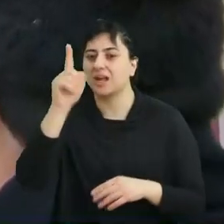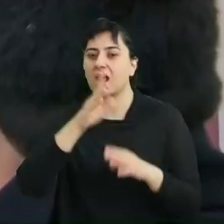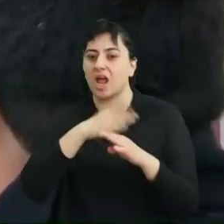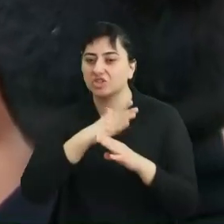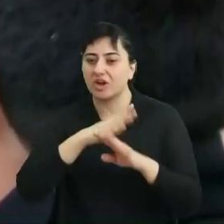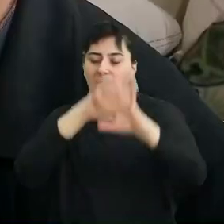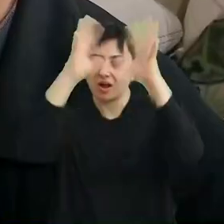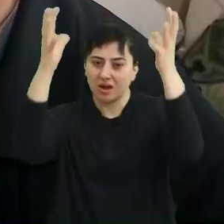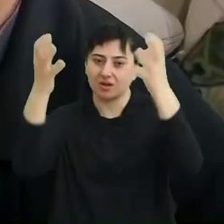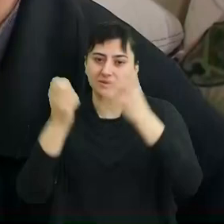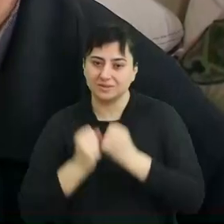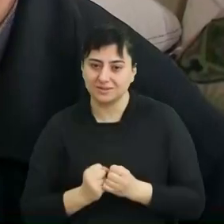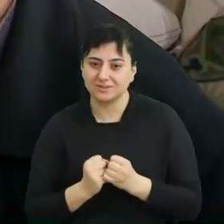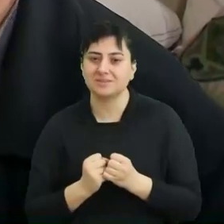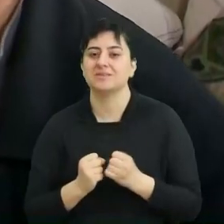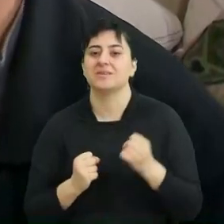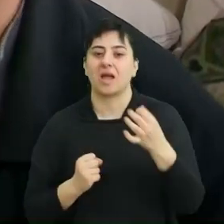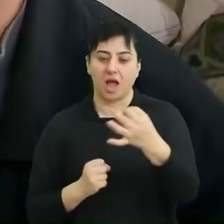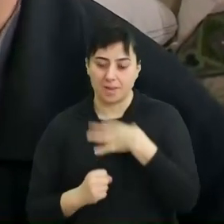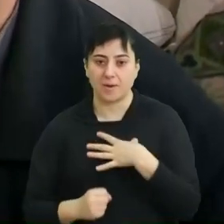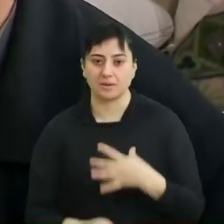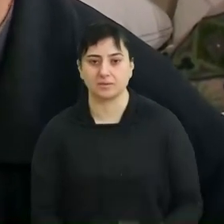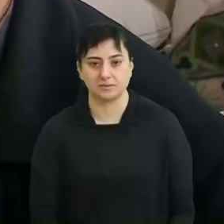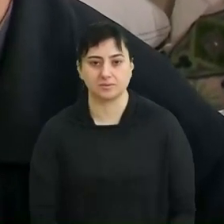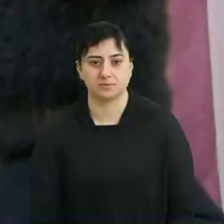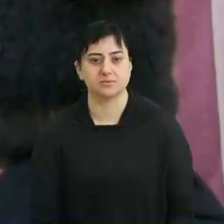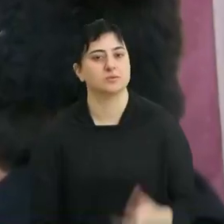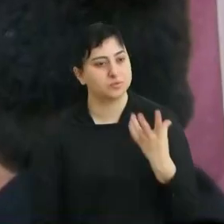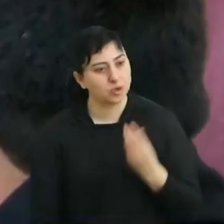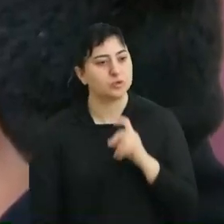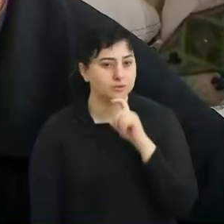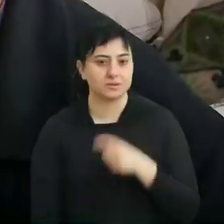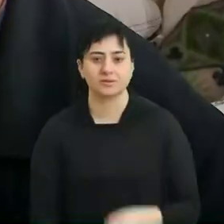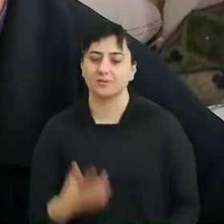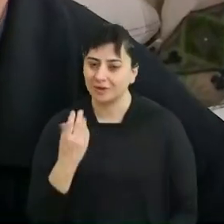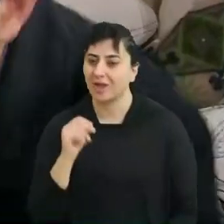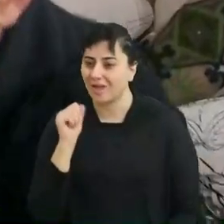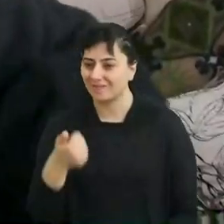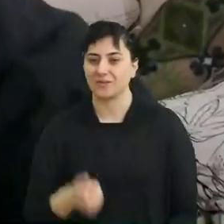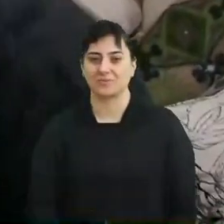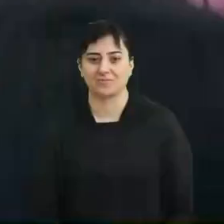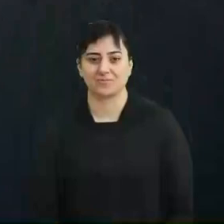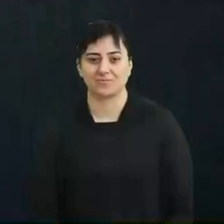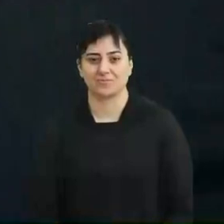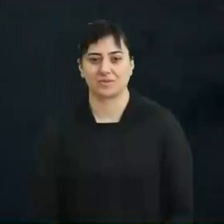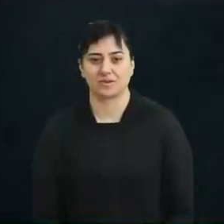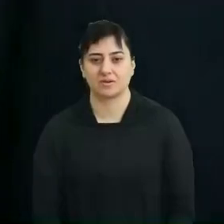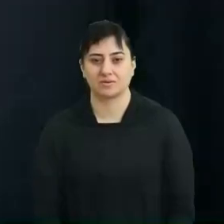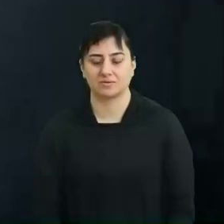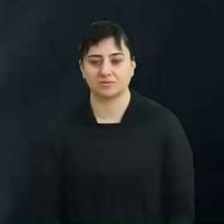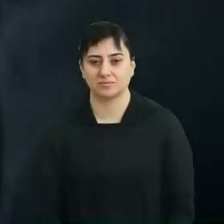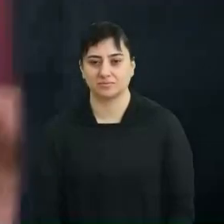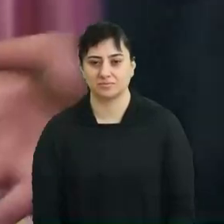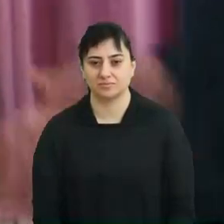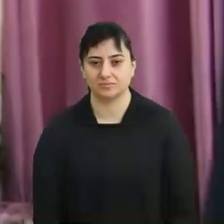oradaki eşyaların hepsini alacaksın. İndirdiğin zaman da gelip bana haber vereceksin, tamam mı? Tamam dayıcığım. Tamam, affet. Şişt, dur.